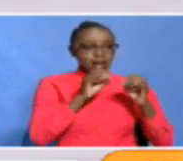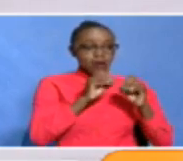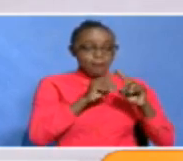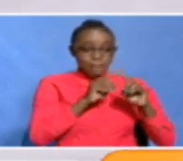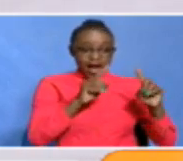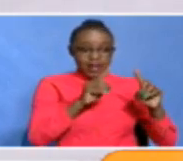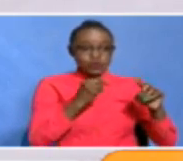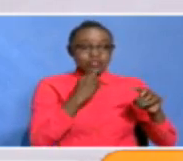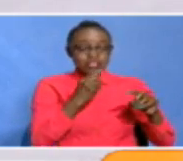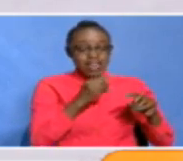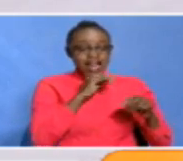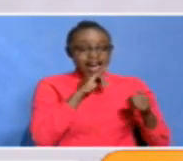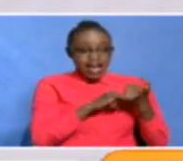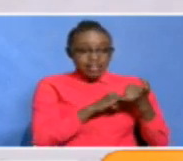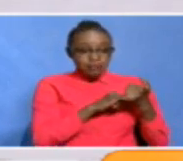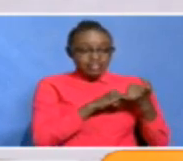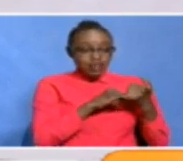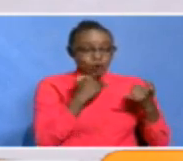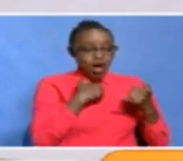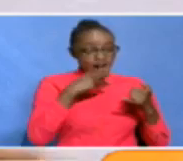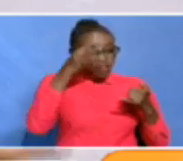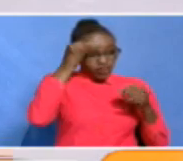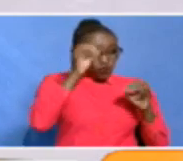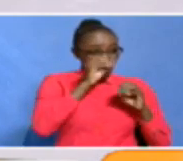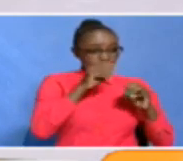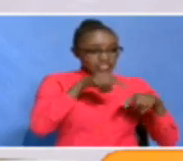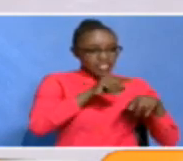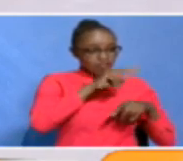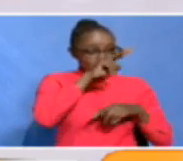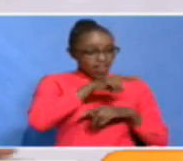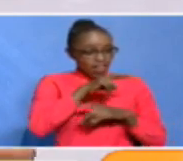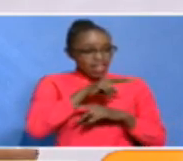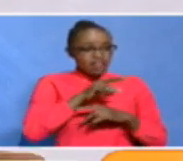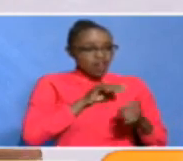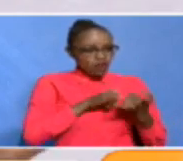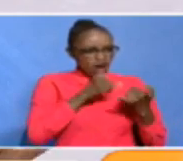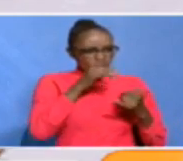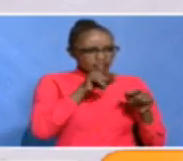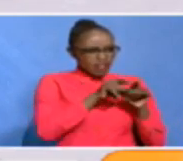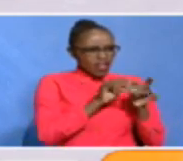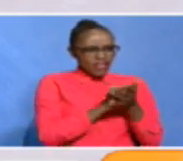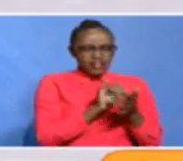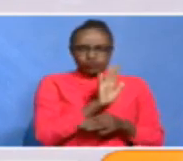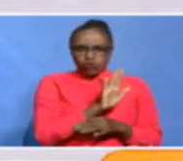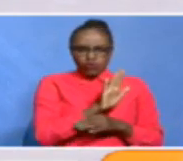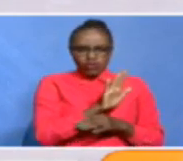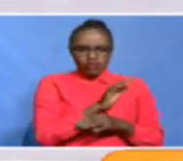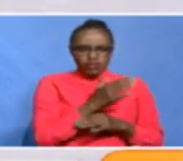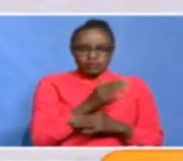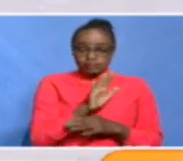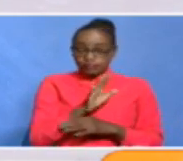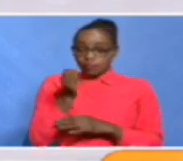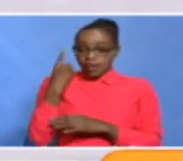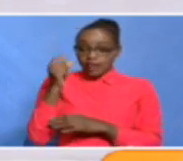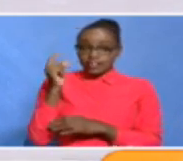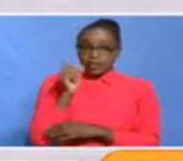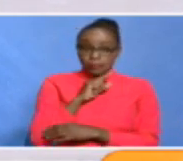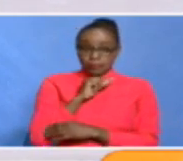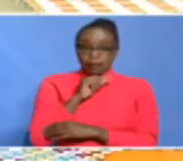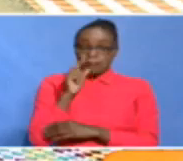lakini atuseme mume anapokuwa na elimu kitu ni hivi. Hawezi dharau mke. Ni kwa nini kwamba tumeingia kwamba wanawake ndio nishakuelewa tayari